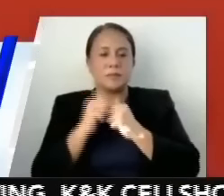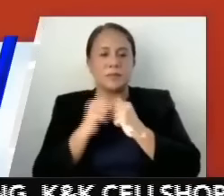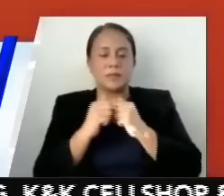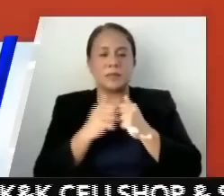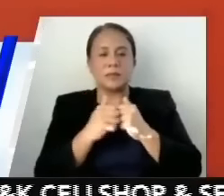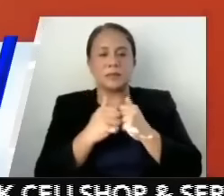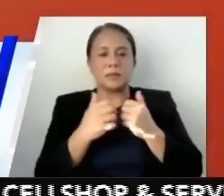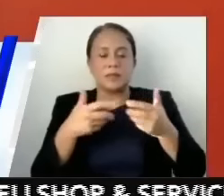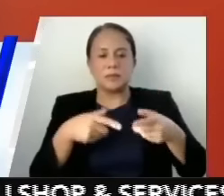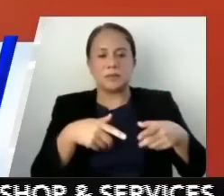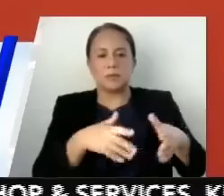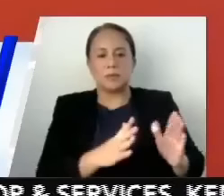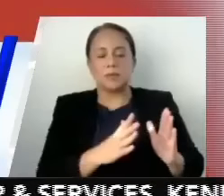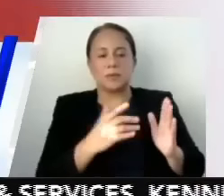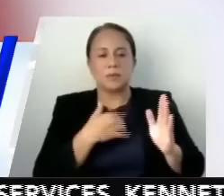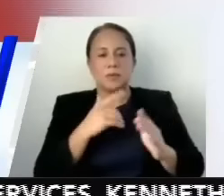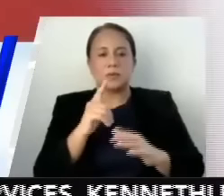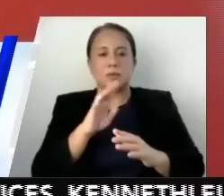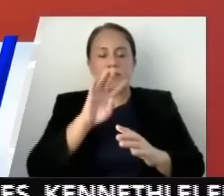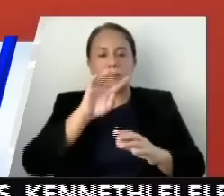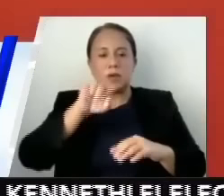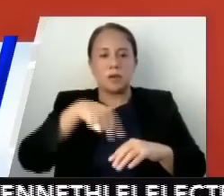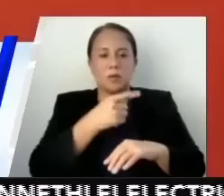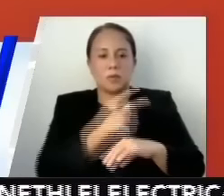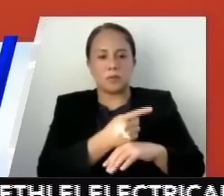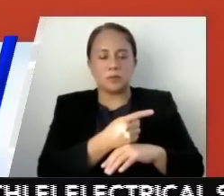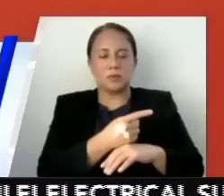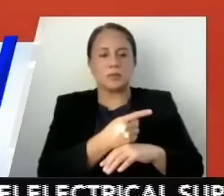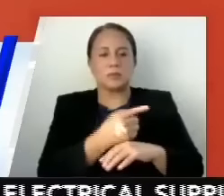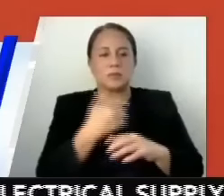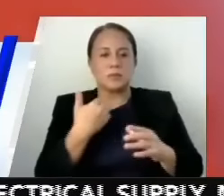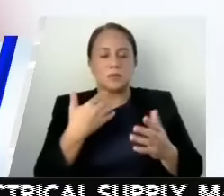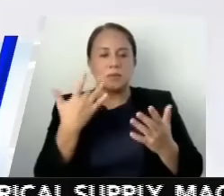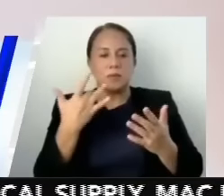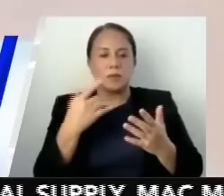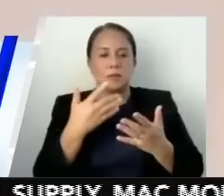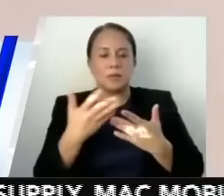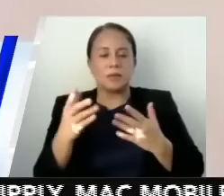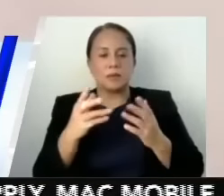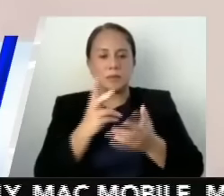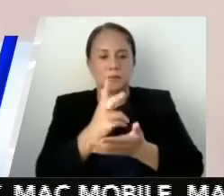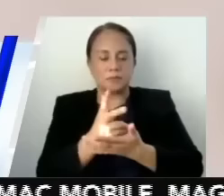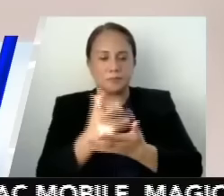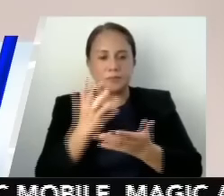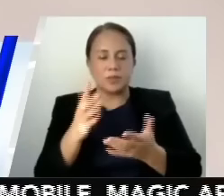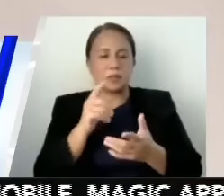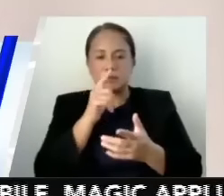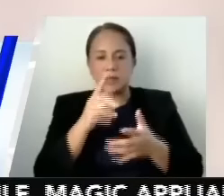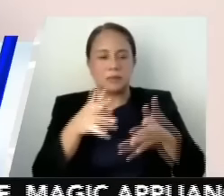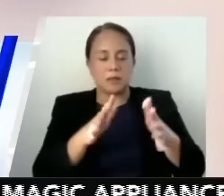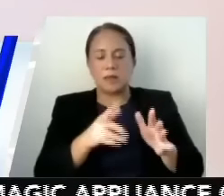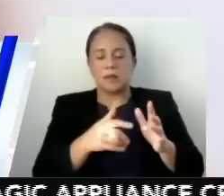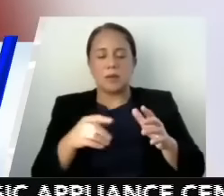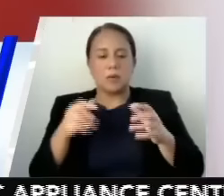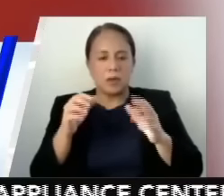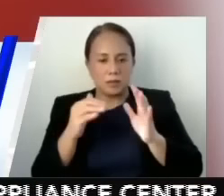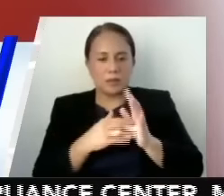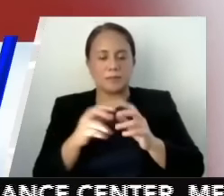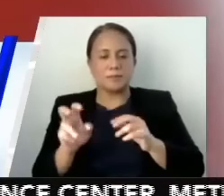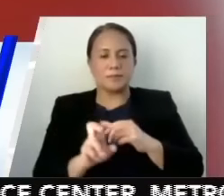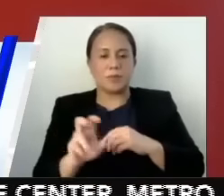sa loob ng 24 oras mula nang mahuli ito para lang gumarahe at hindi na muli dapat pumasada hanggang matapos sa